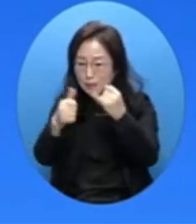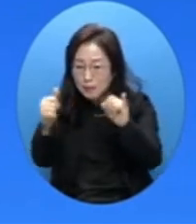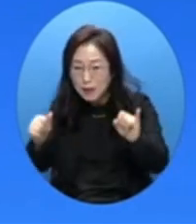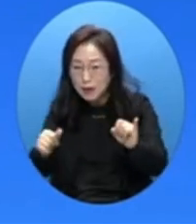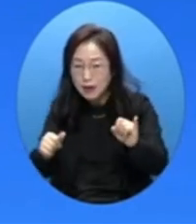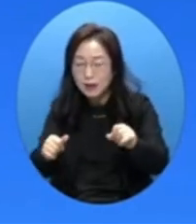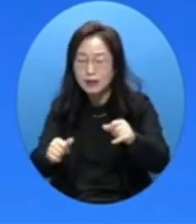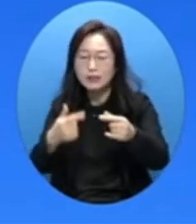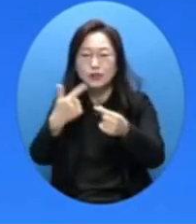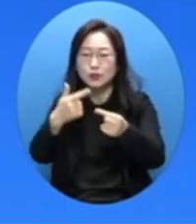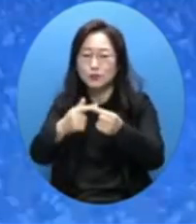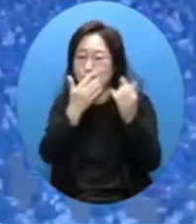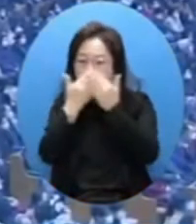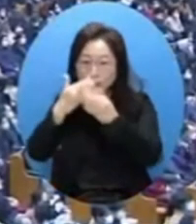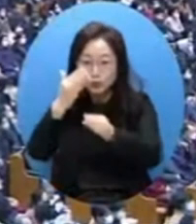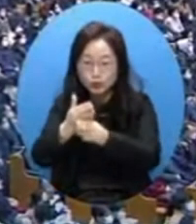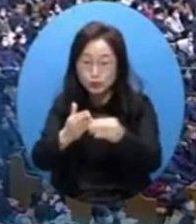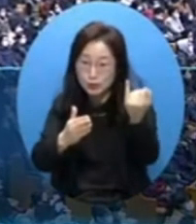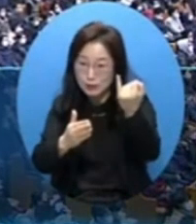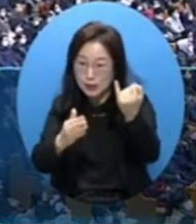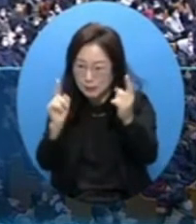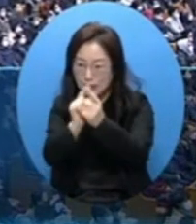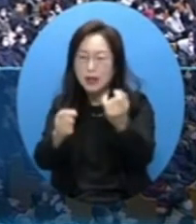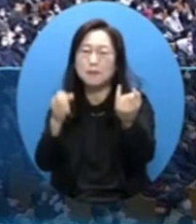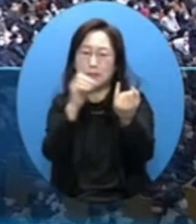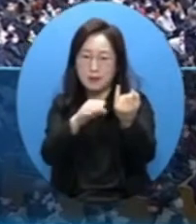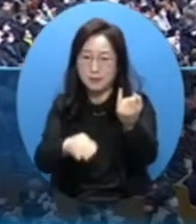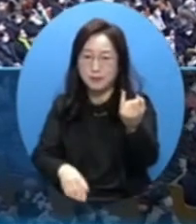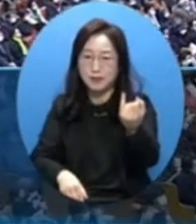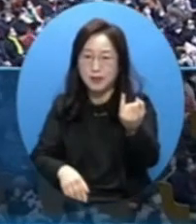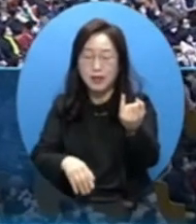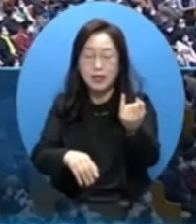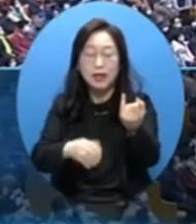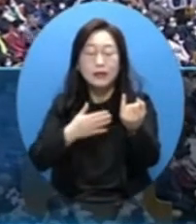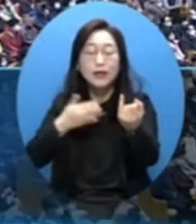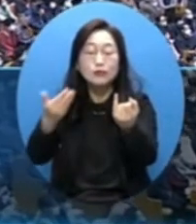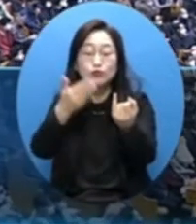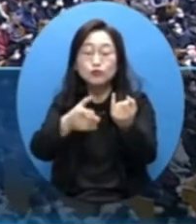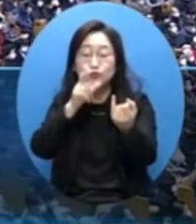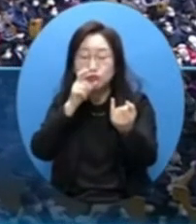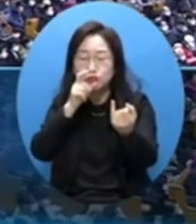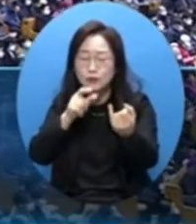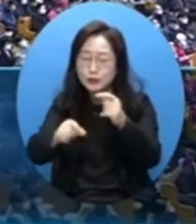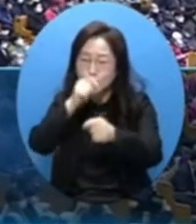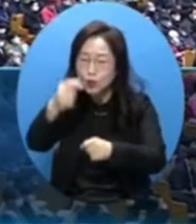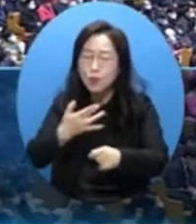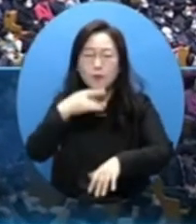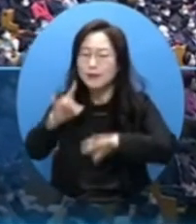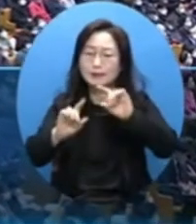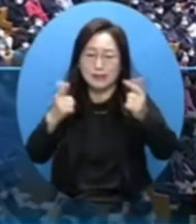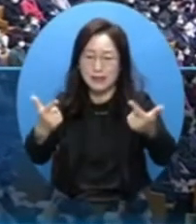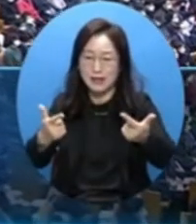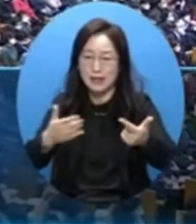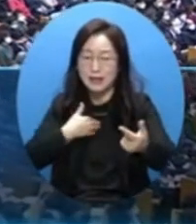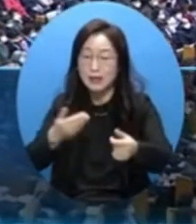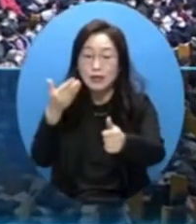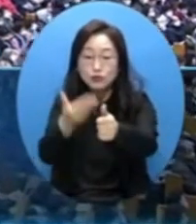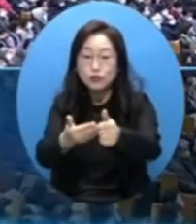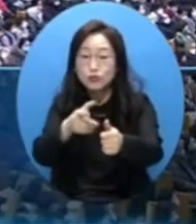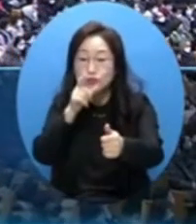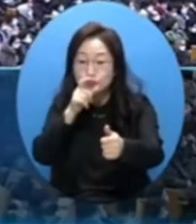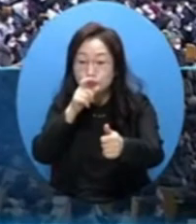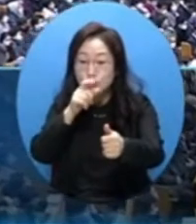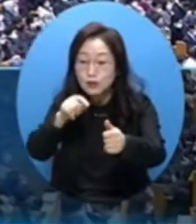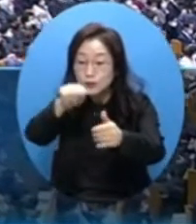주님 말씀하셨습니다. 요한복음 4장 14절입니다. 내가 주는 물을 마시는 자는 영원히 목마르지 아니하리니 내가 주는 물은 그